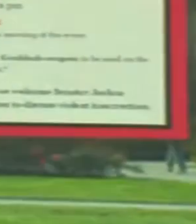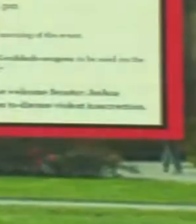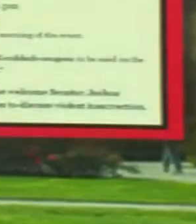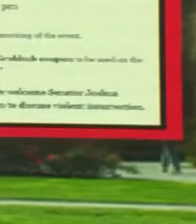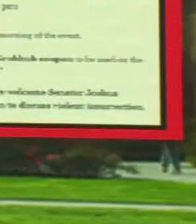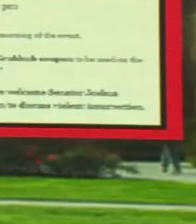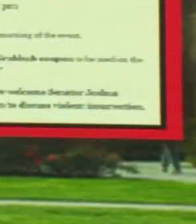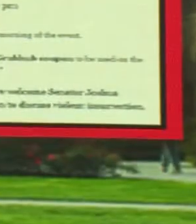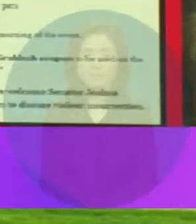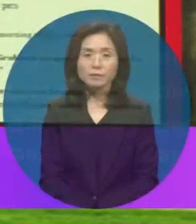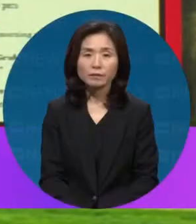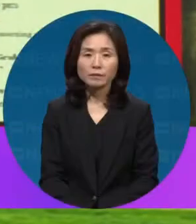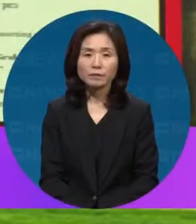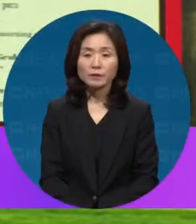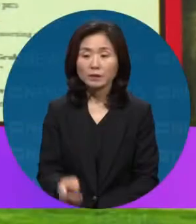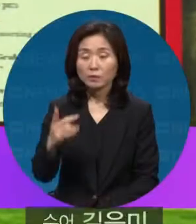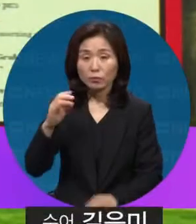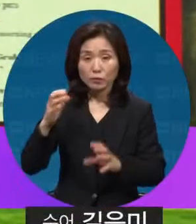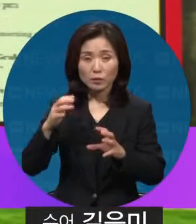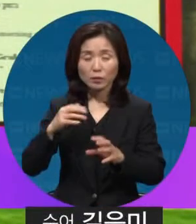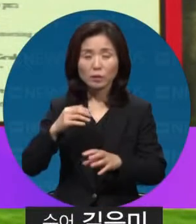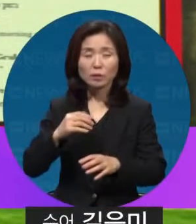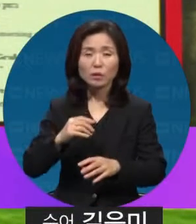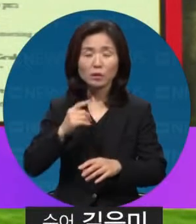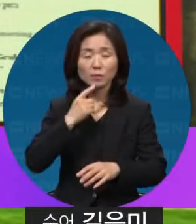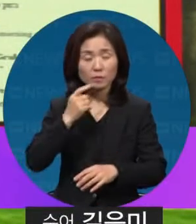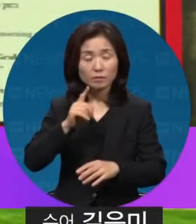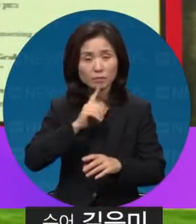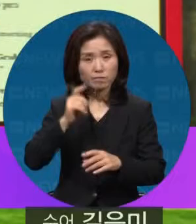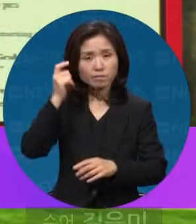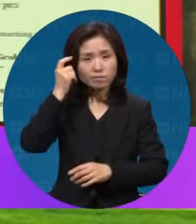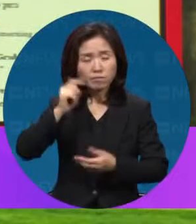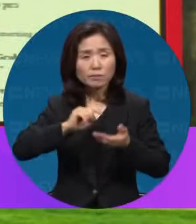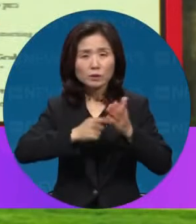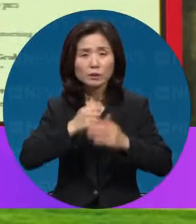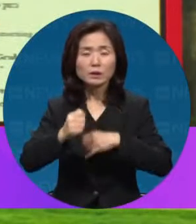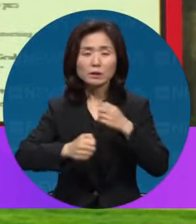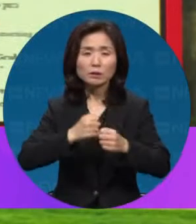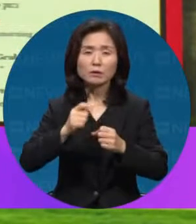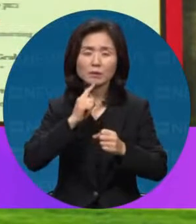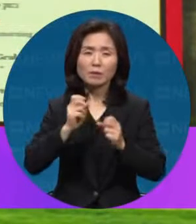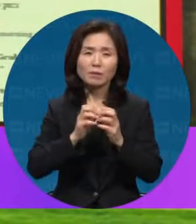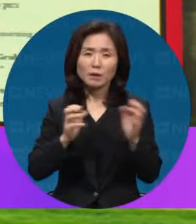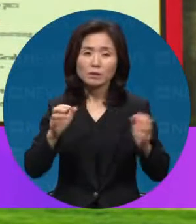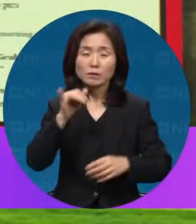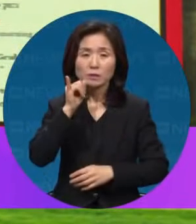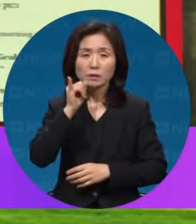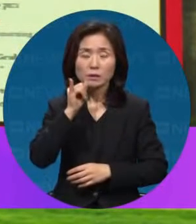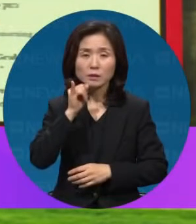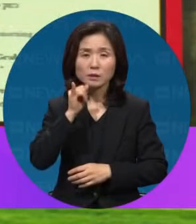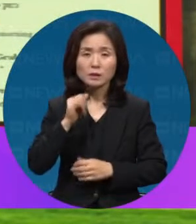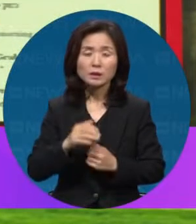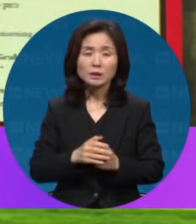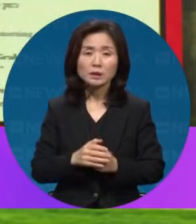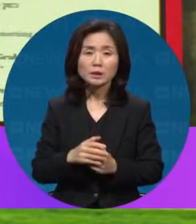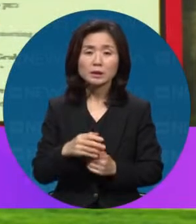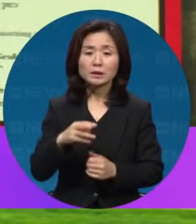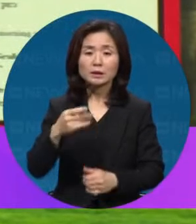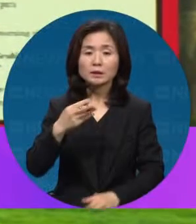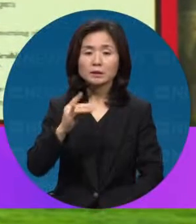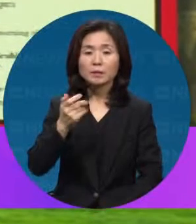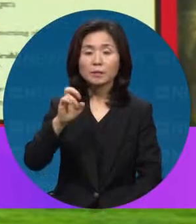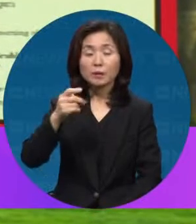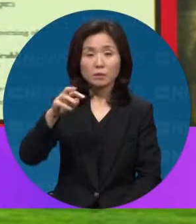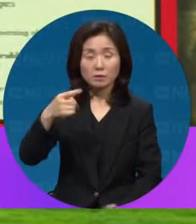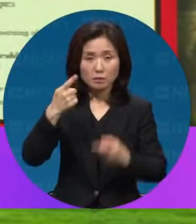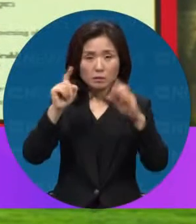미국에서 표현의 자유 논란이 불거졌습니다. 스탠퍼드 로스쿨을 다니는 학생이 보수단체를 풍자하는 이메일을 보냈다가 졸업을